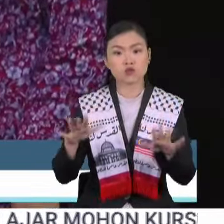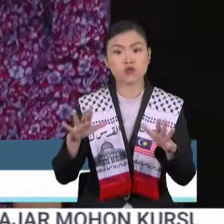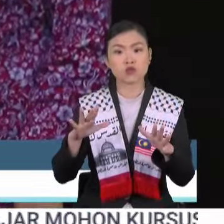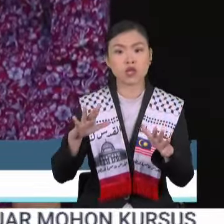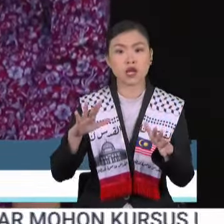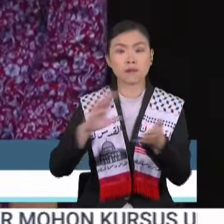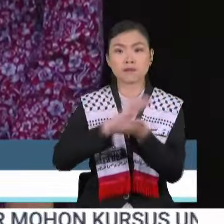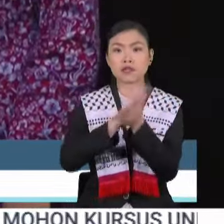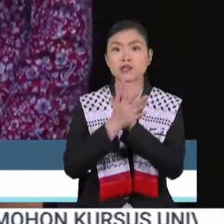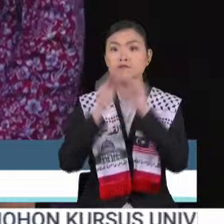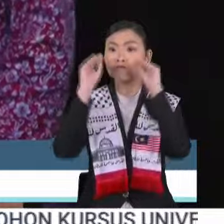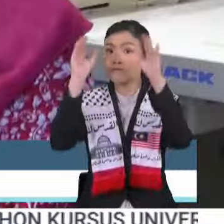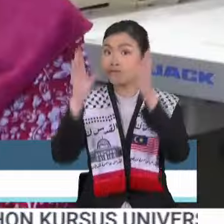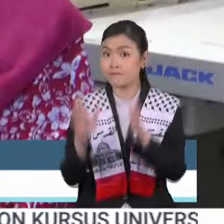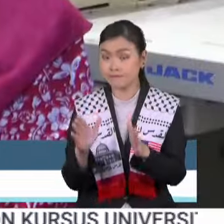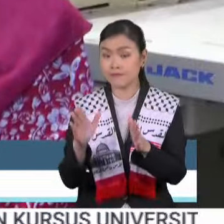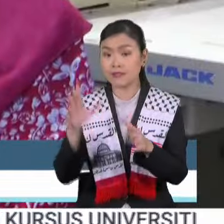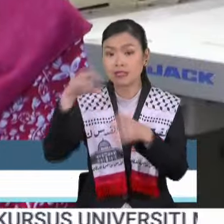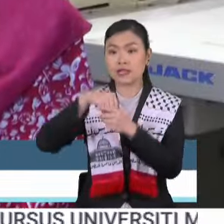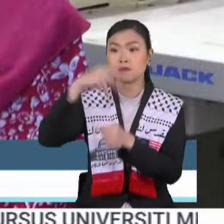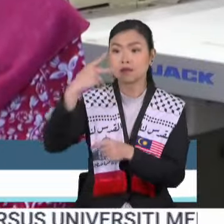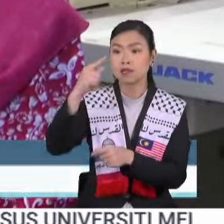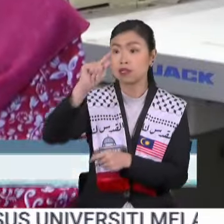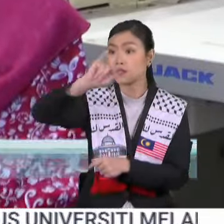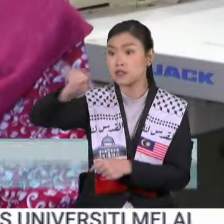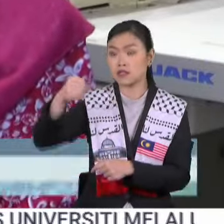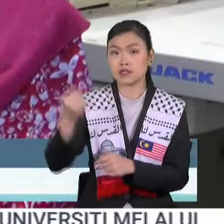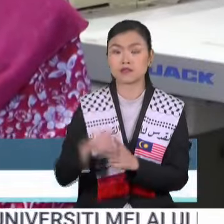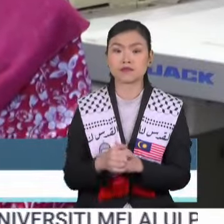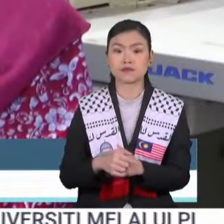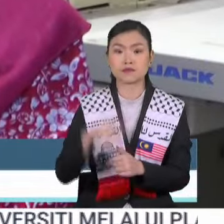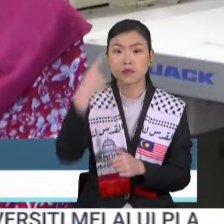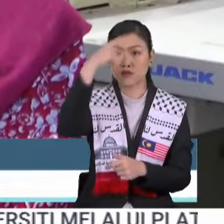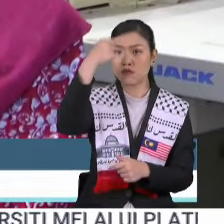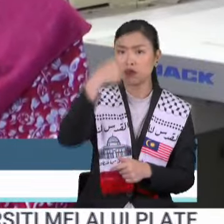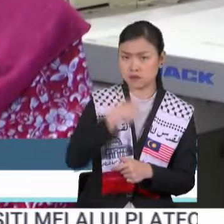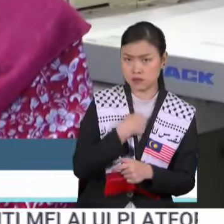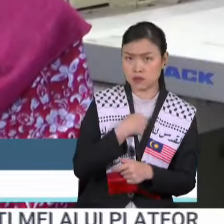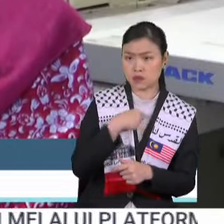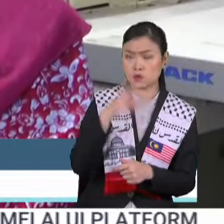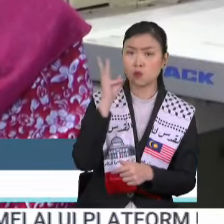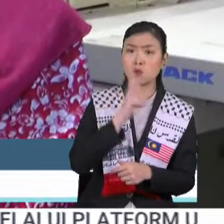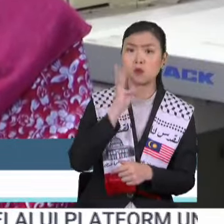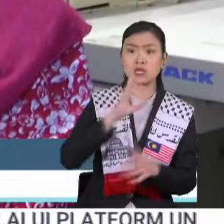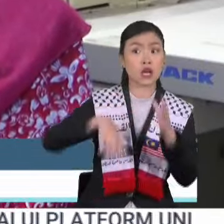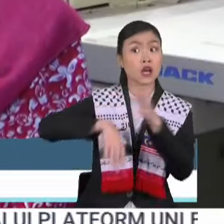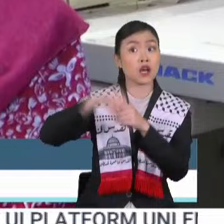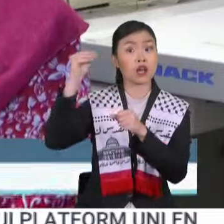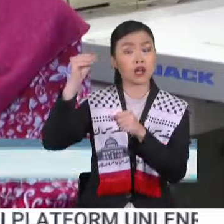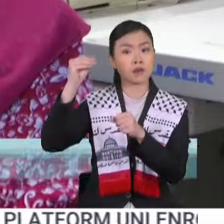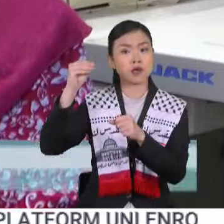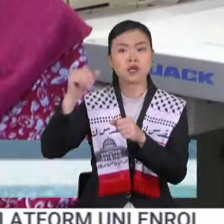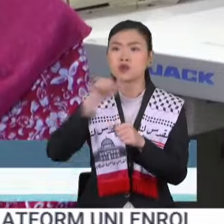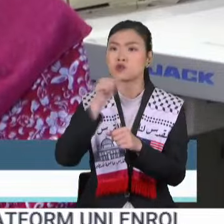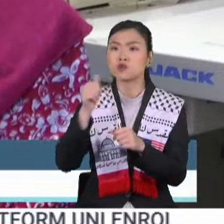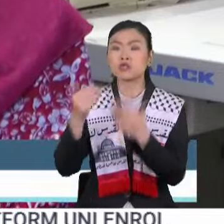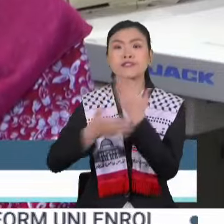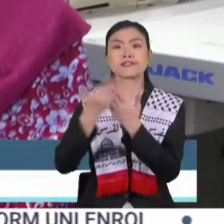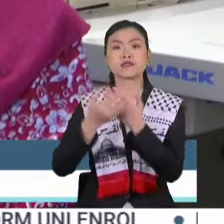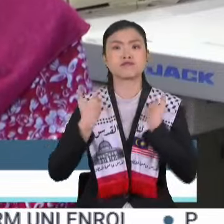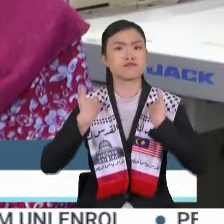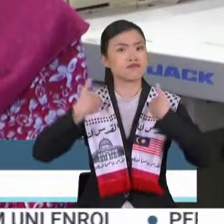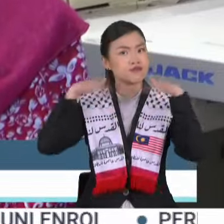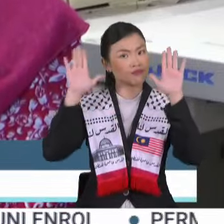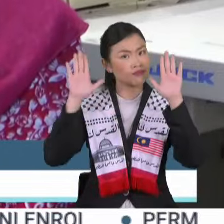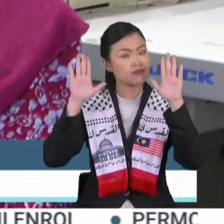tenaga pengajar KTJ. Bagi saya, wanita-wanita di luar sana, kita jangan cepat berputus asa.